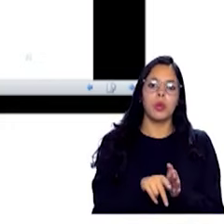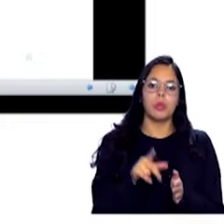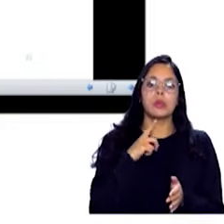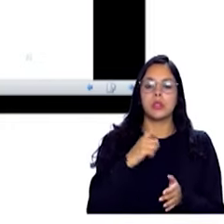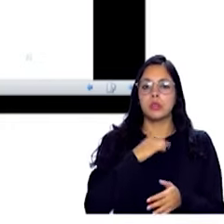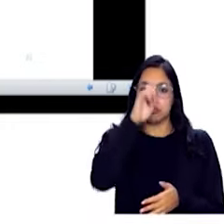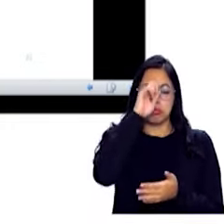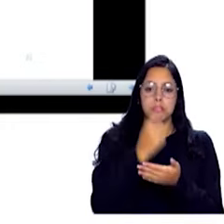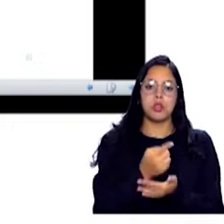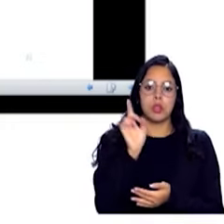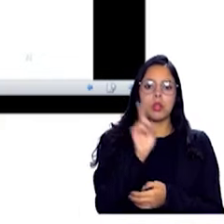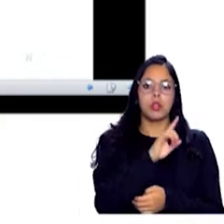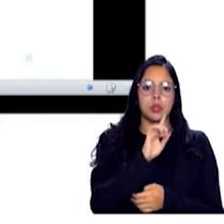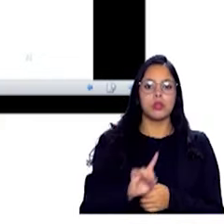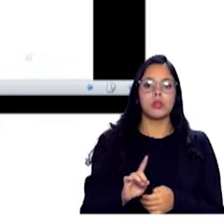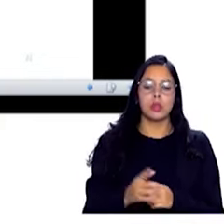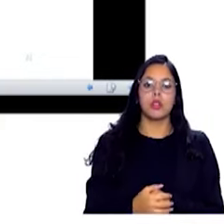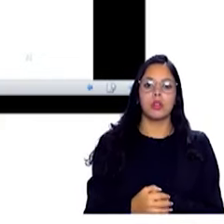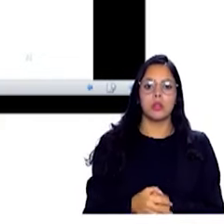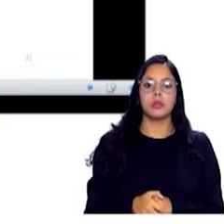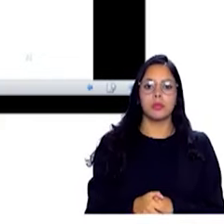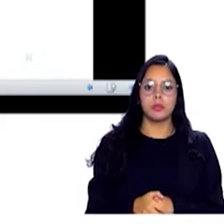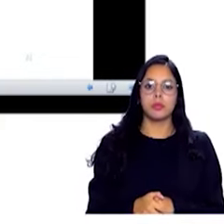via preliminare valutare l'ammissione